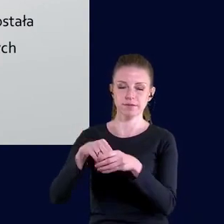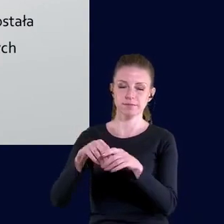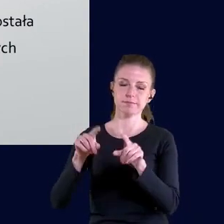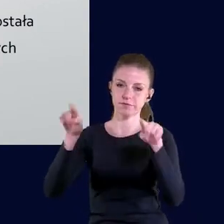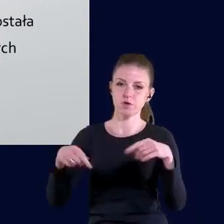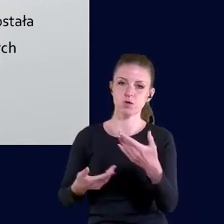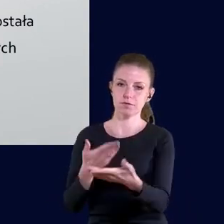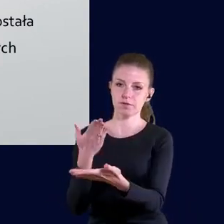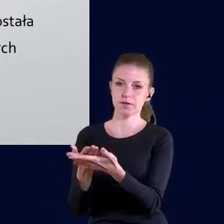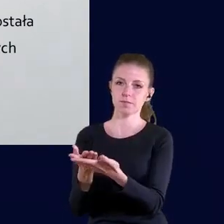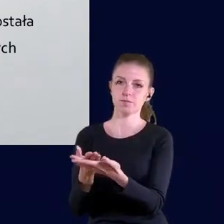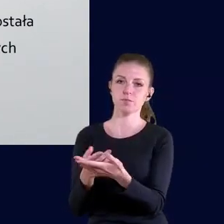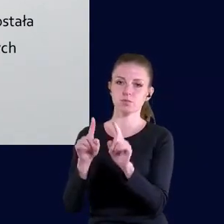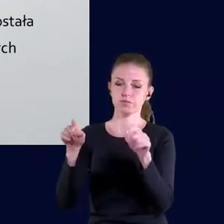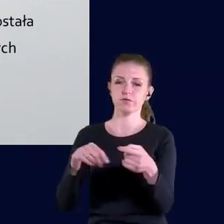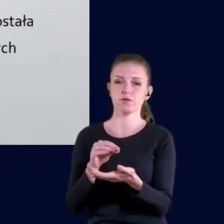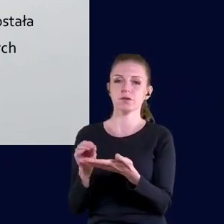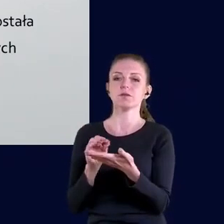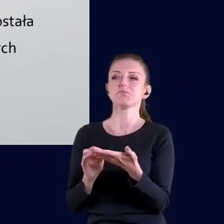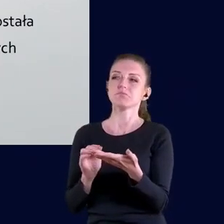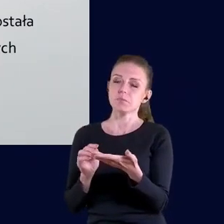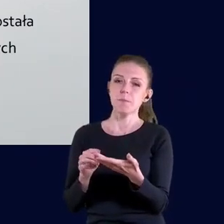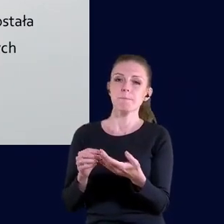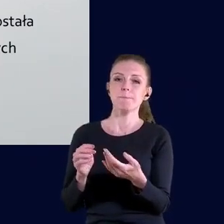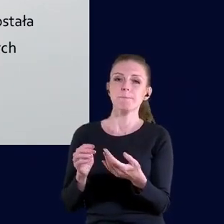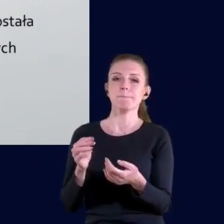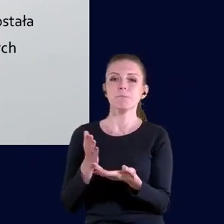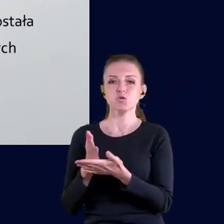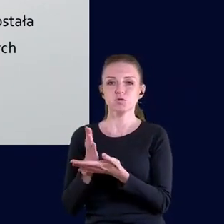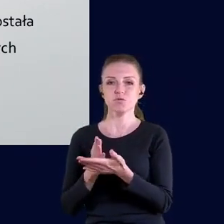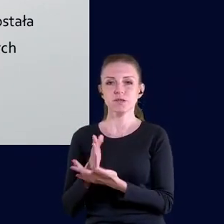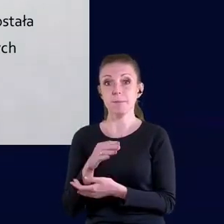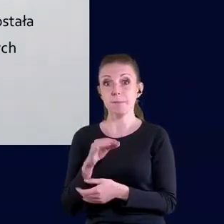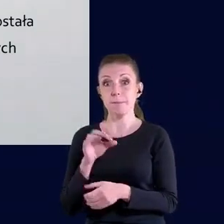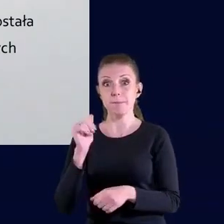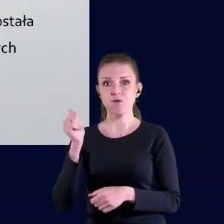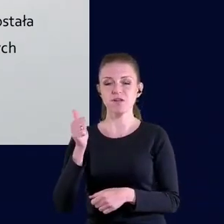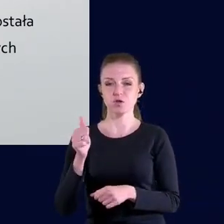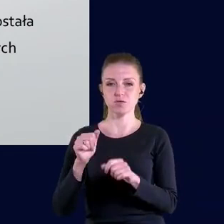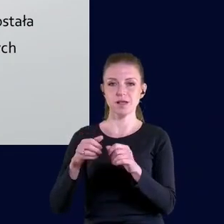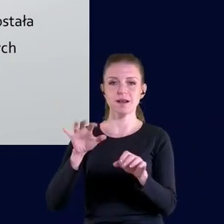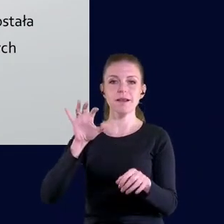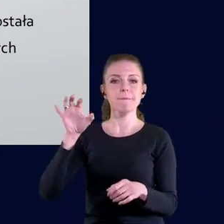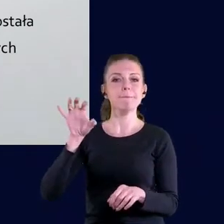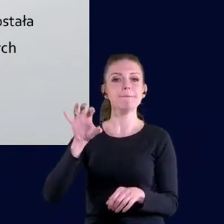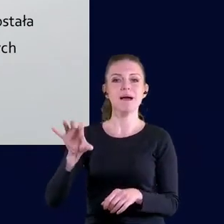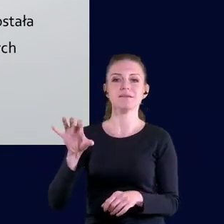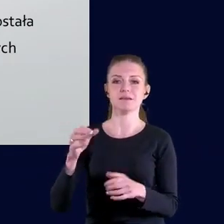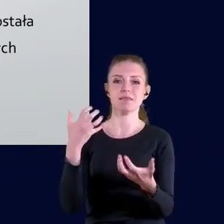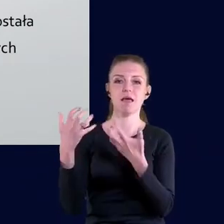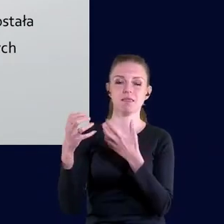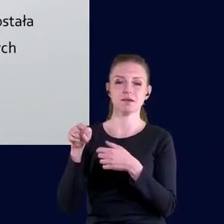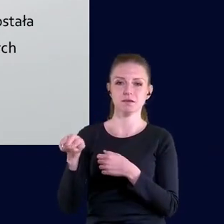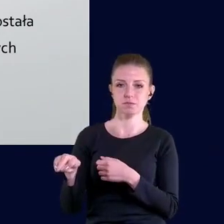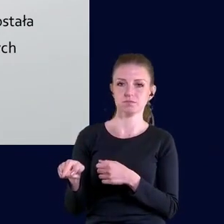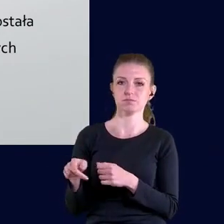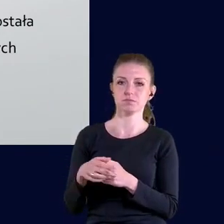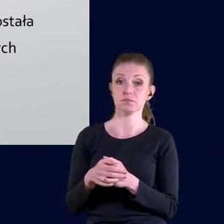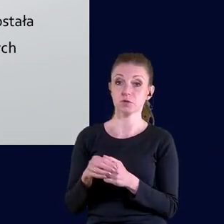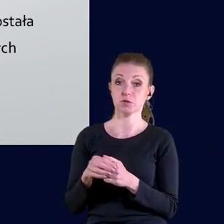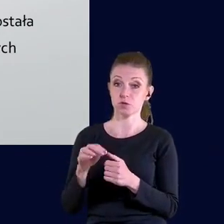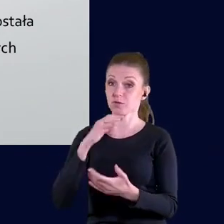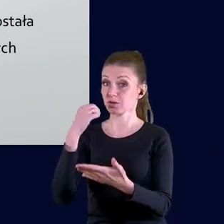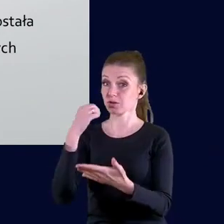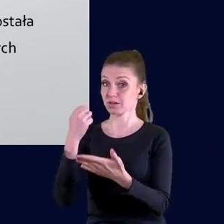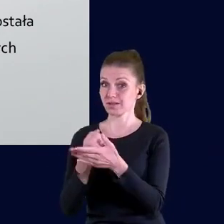jest to szkole podczas poszukiwania się profesjonalnymi bazami danych i wykorzystania tych z tych